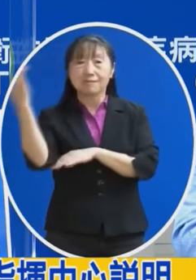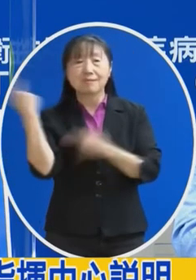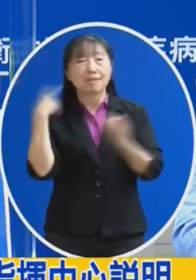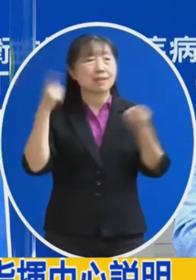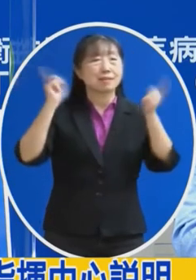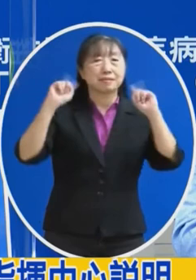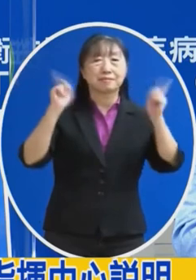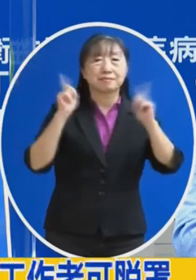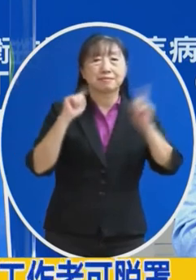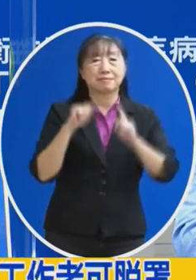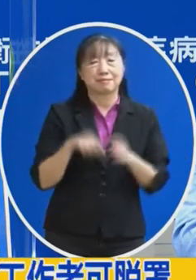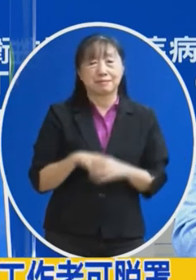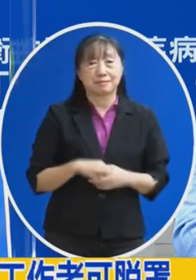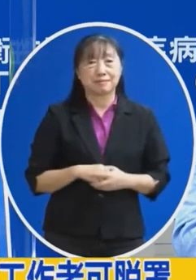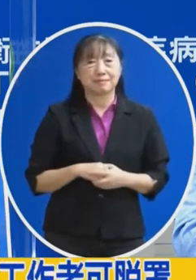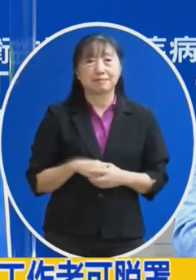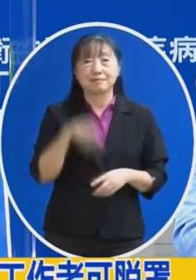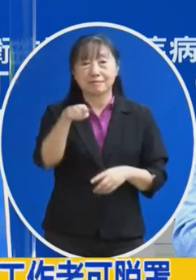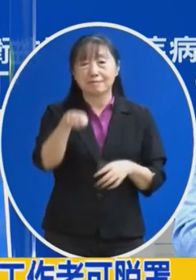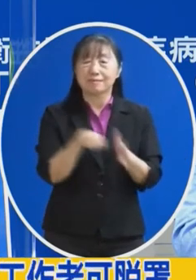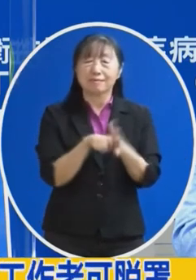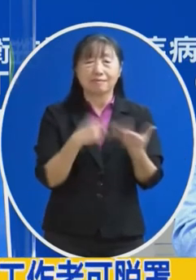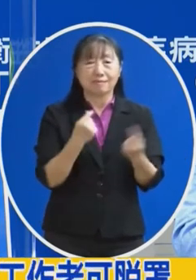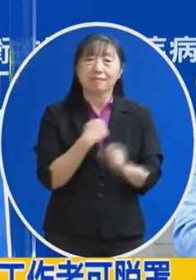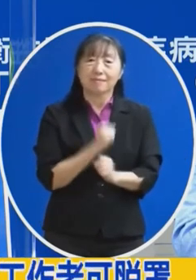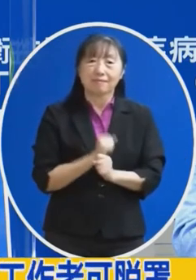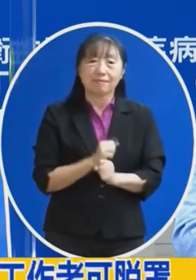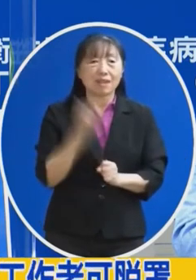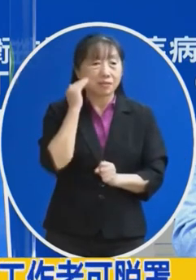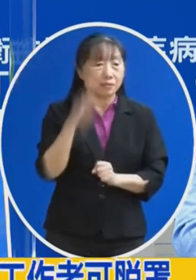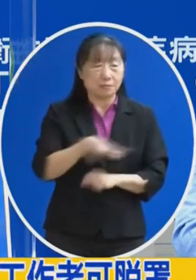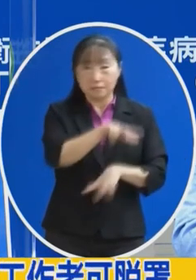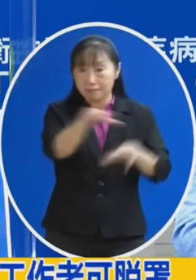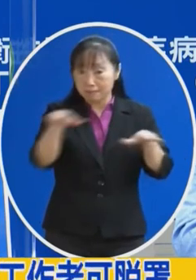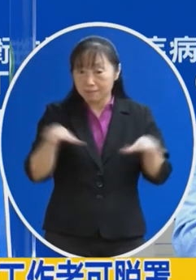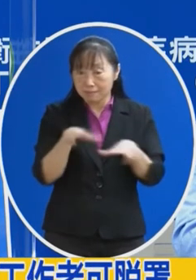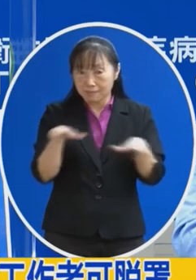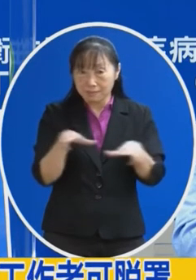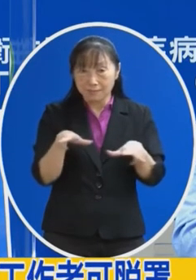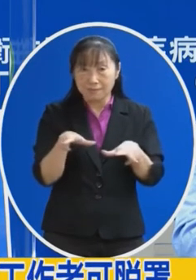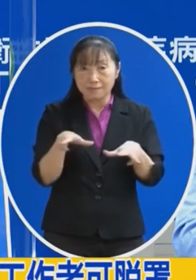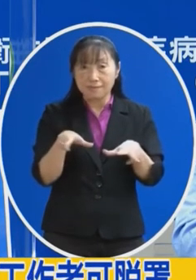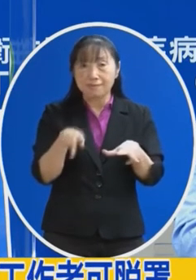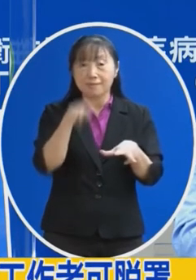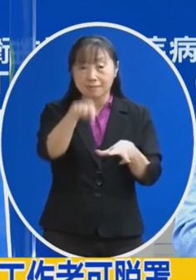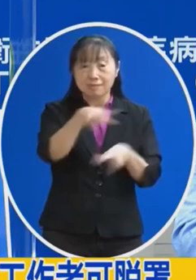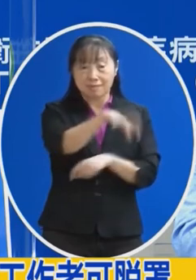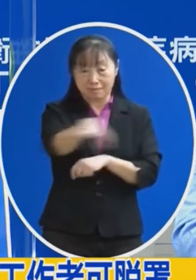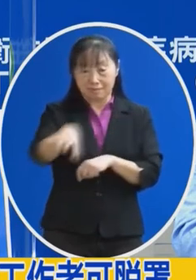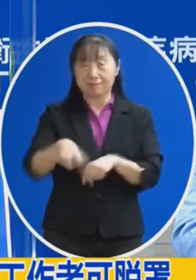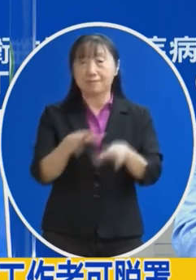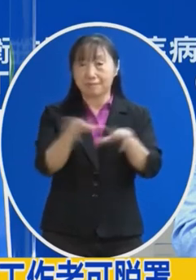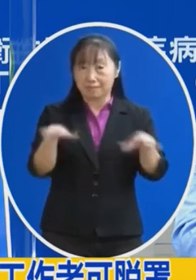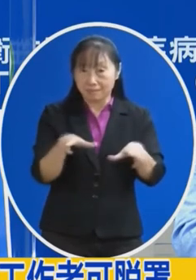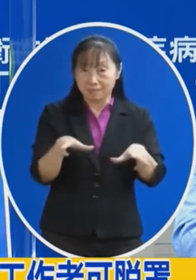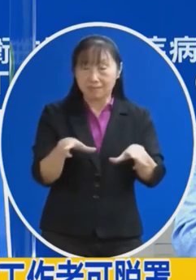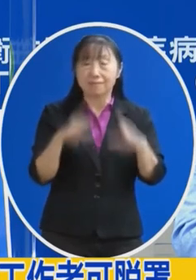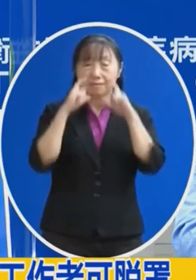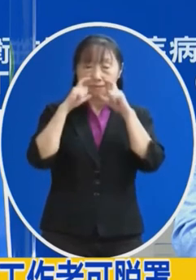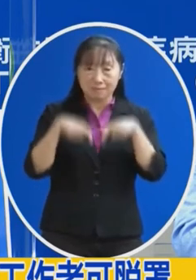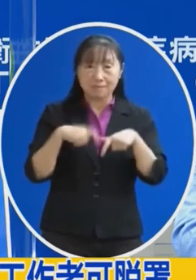游乐区，那这里面还是注意是在空旷的，在空旷的区域那可以不用